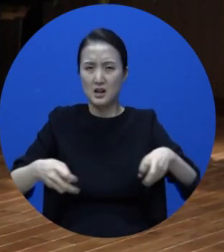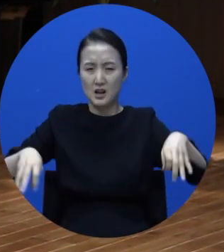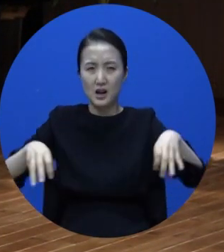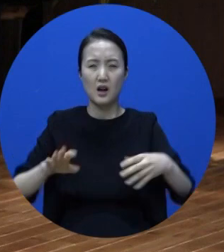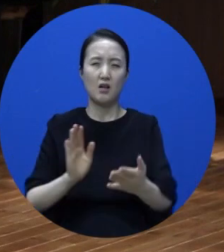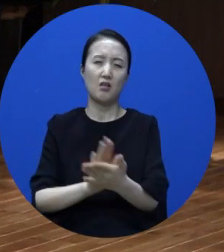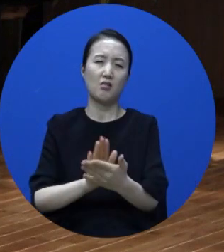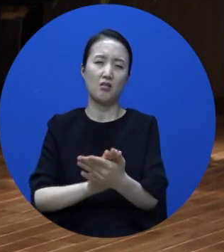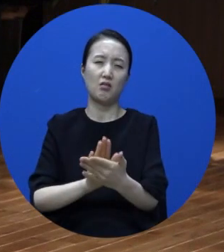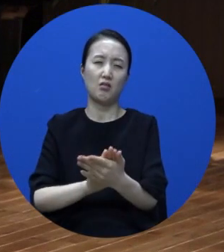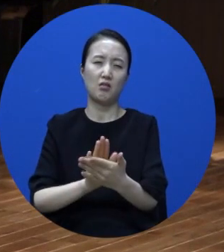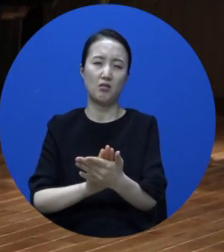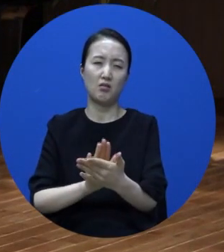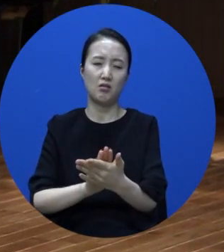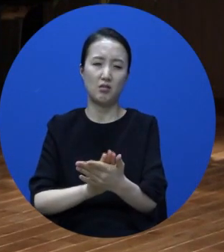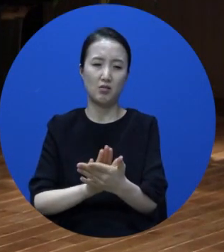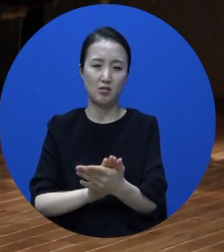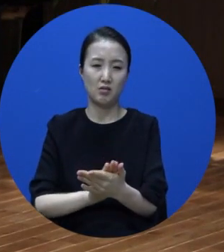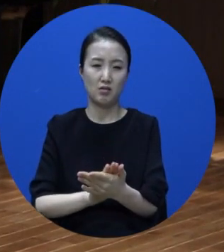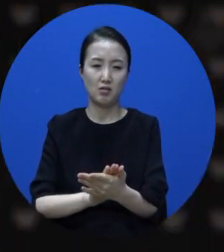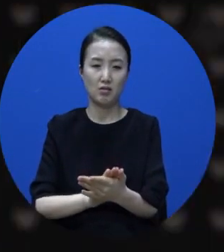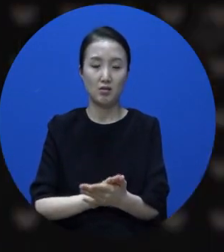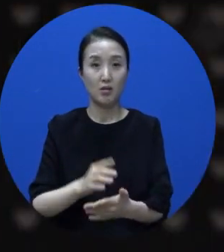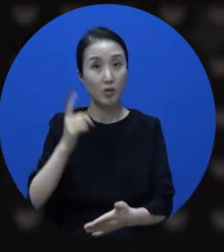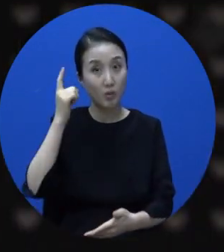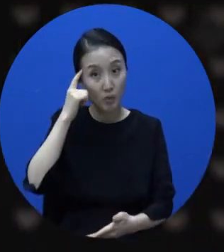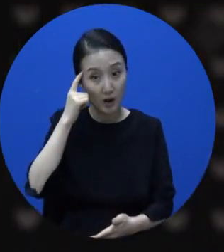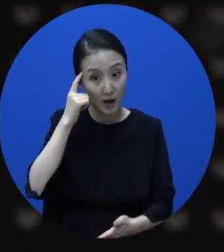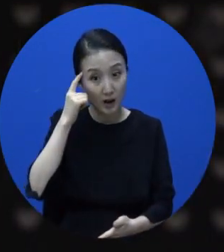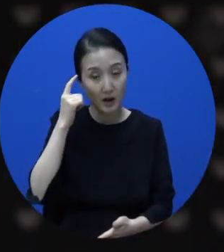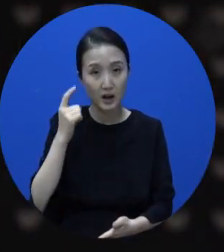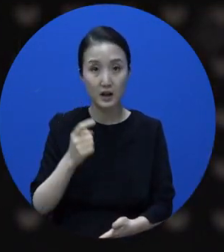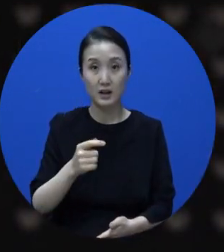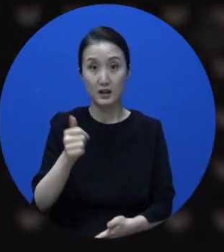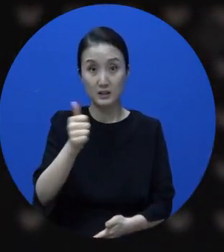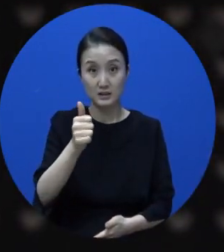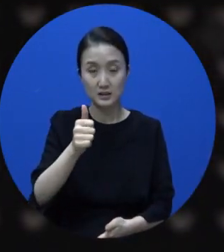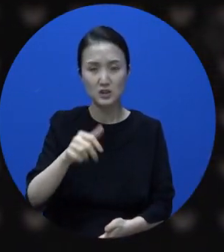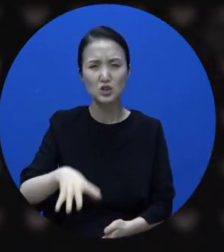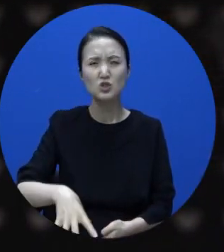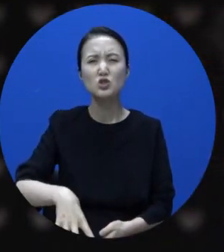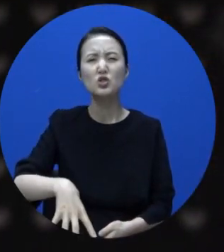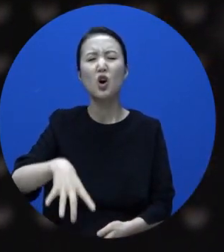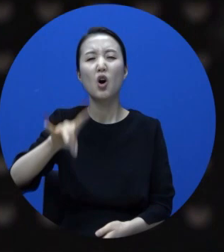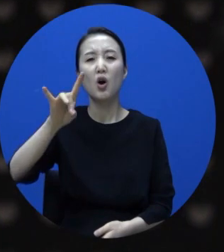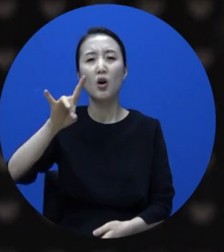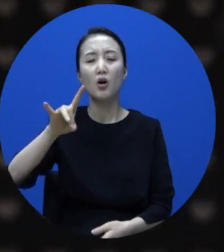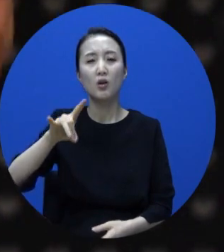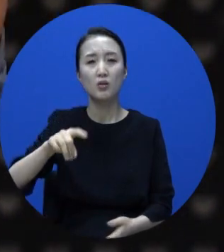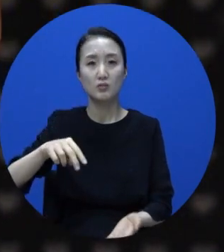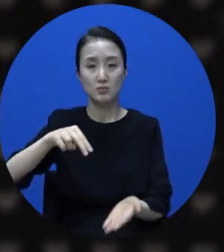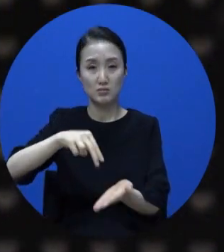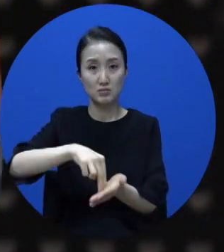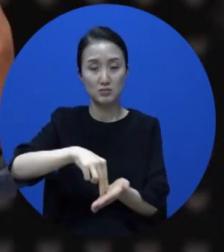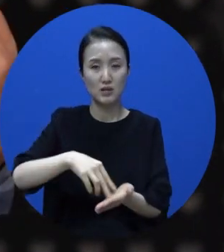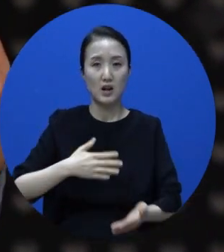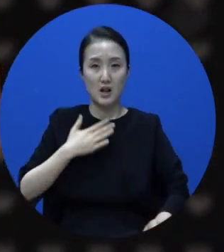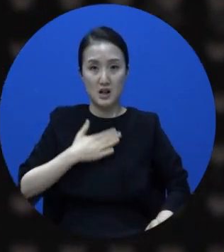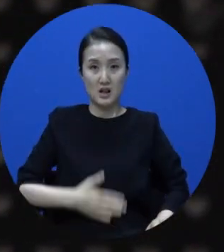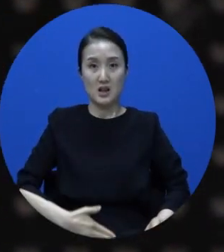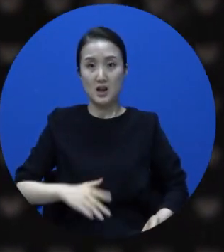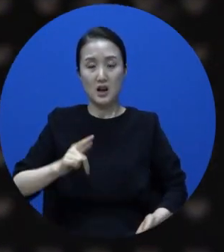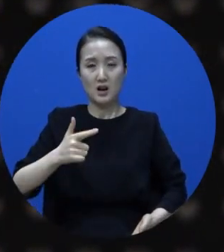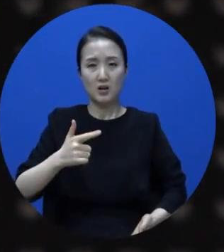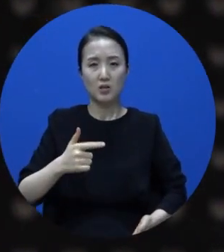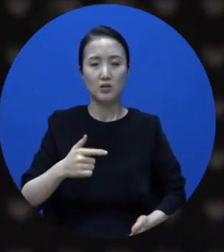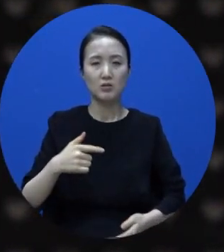박수를 칩니다 왜냐하면 이 선수가 처음으로 등대로 뛰었어요